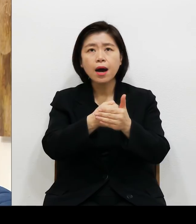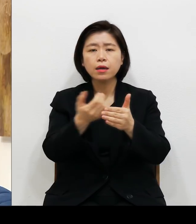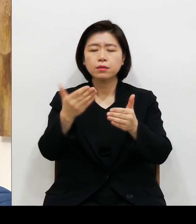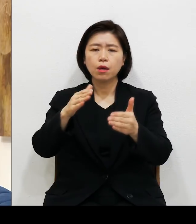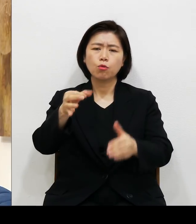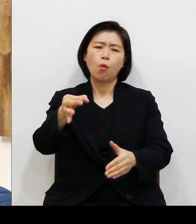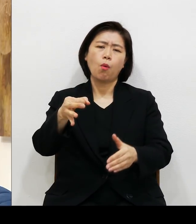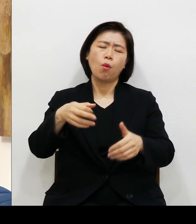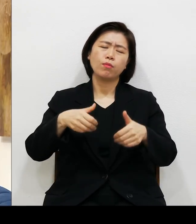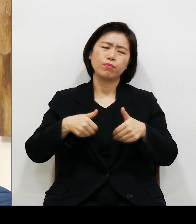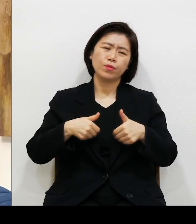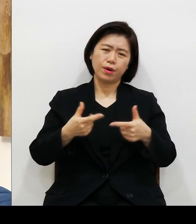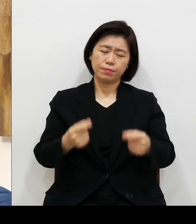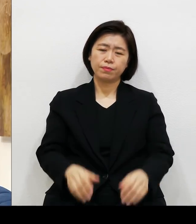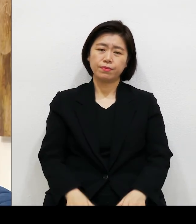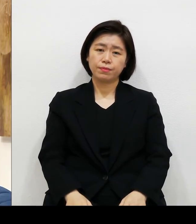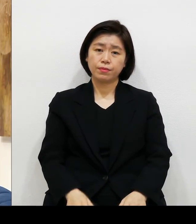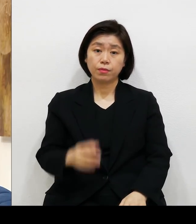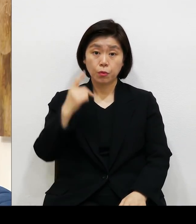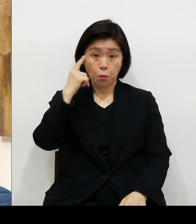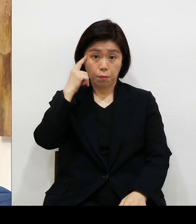죽기 전에